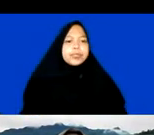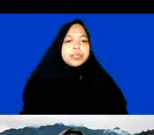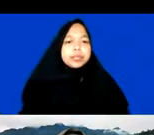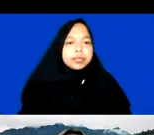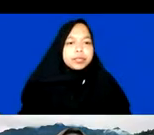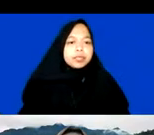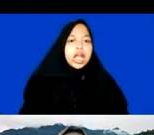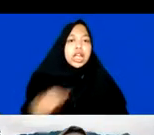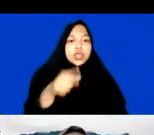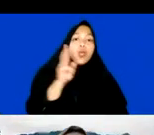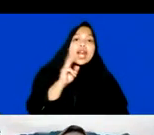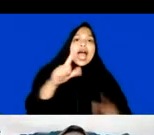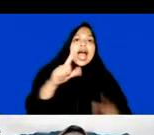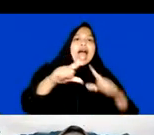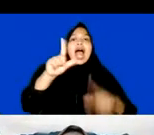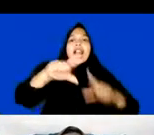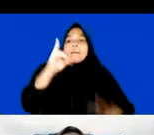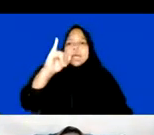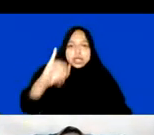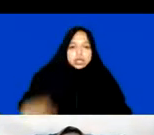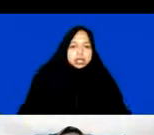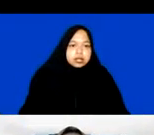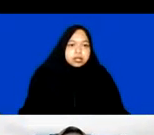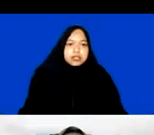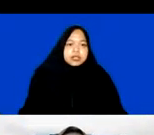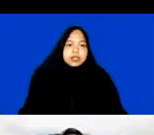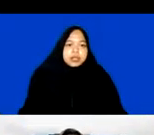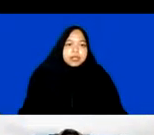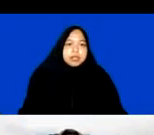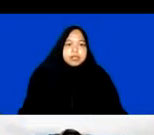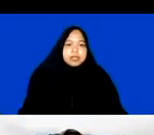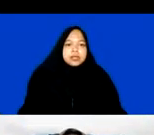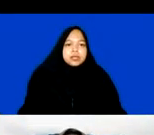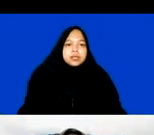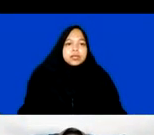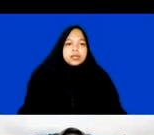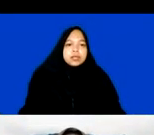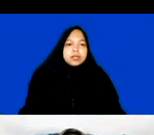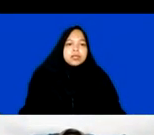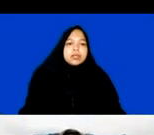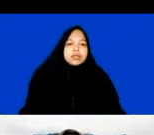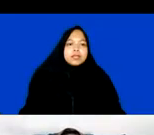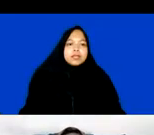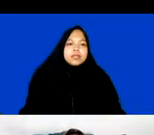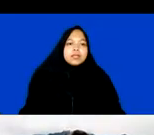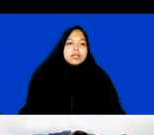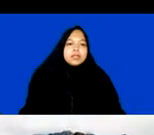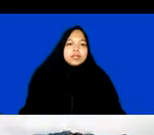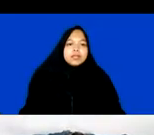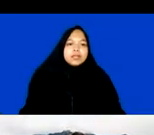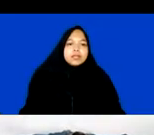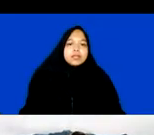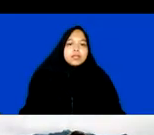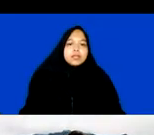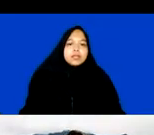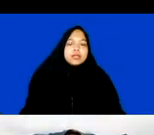Alami. Ya. Alami dari gesek. Dengan kantong atau apa gitu. Oke. Kalau